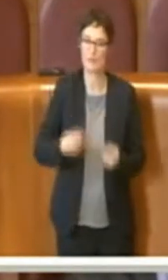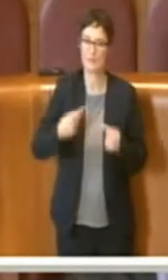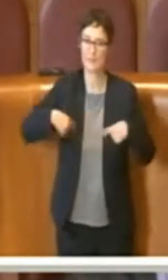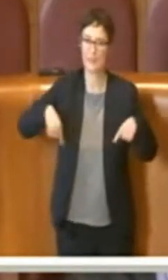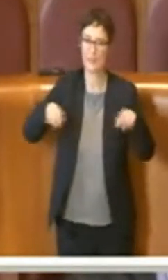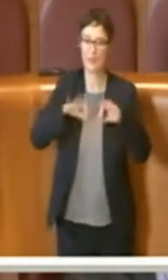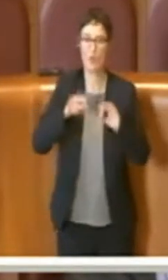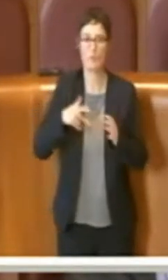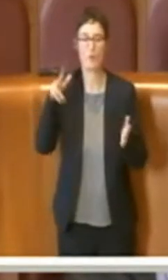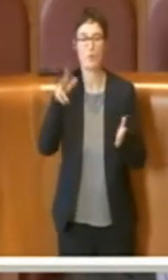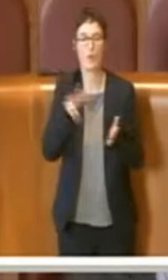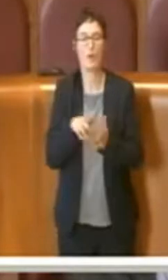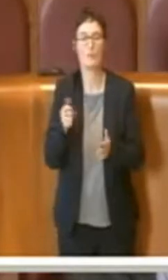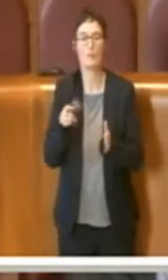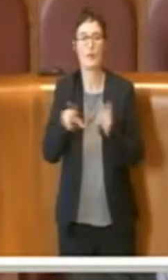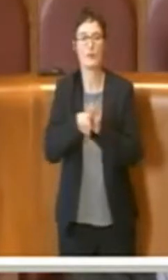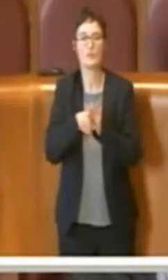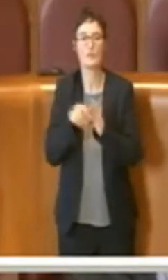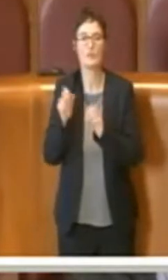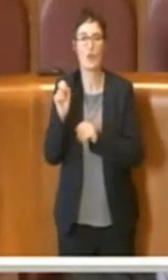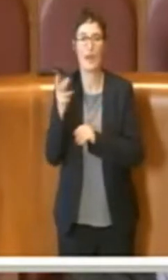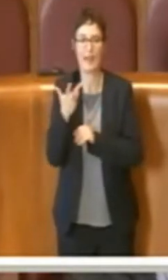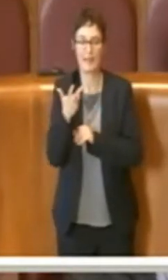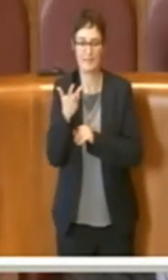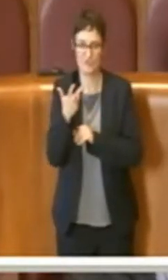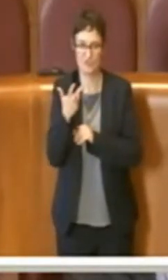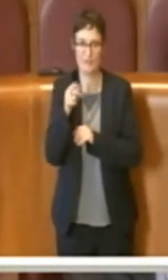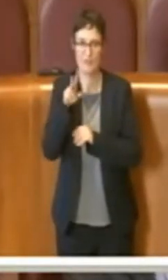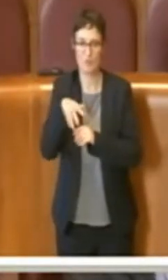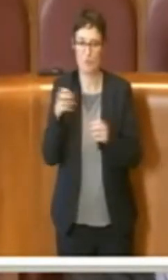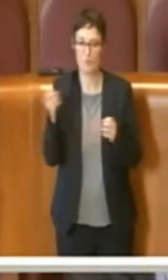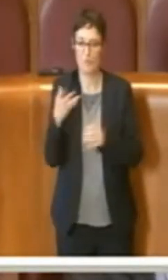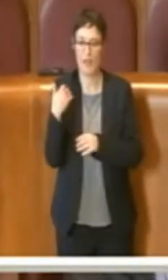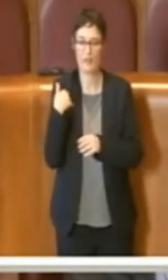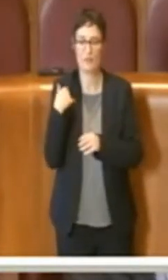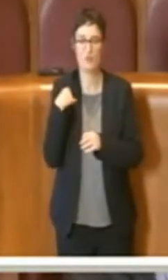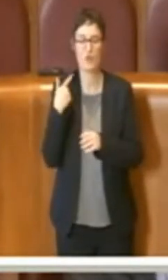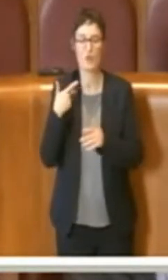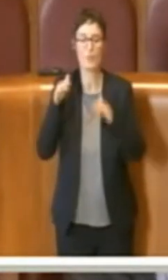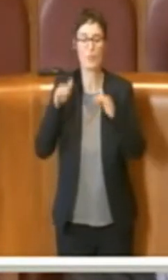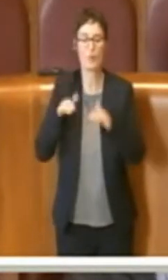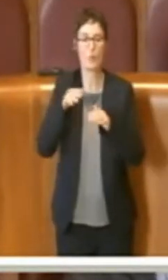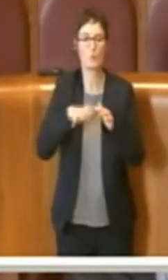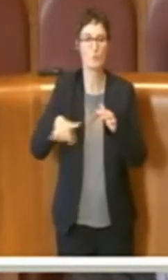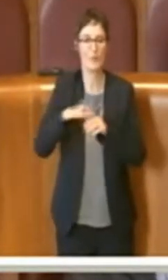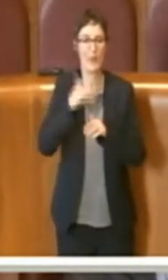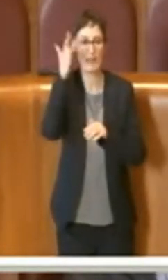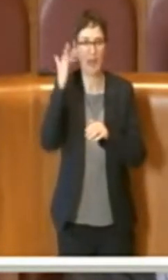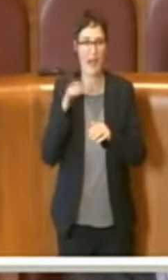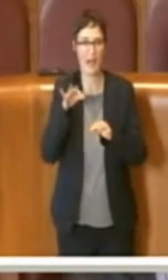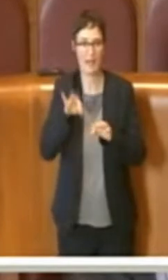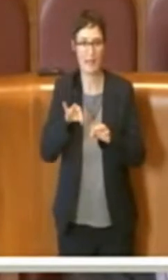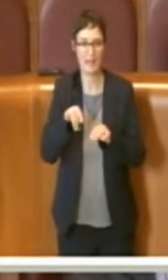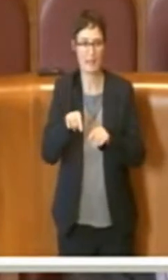del 2019 sulla dichiarazione delle aree a rischio in merito agli ultimi interventi